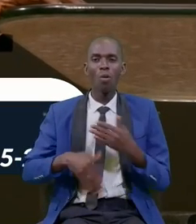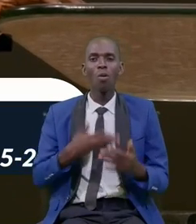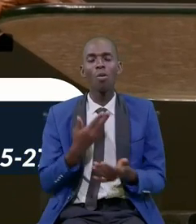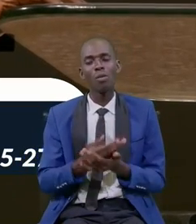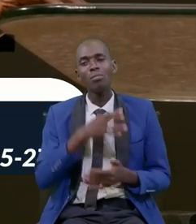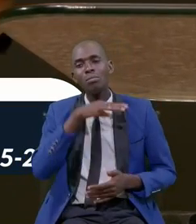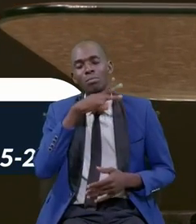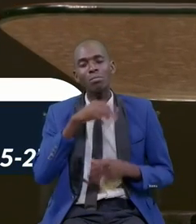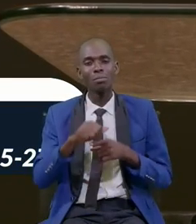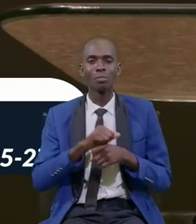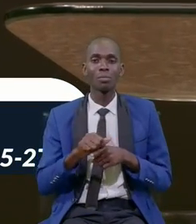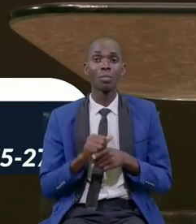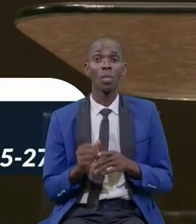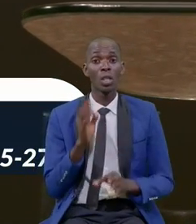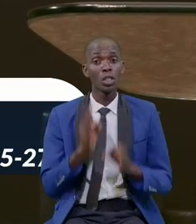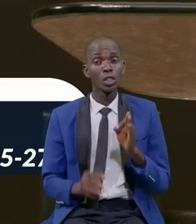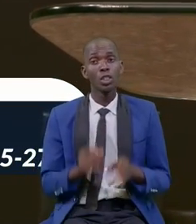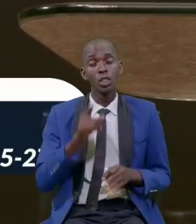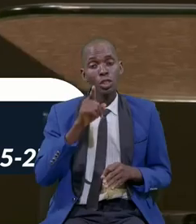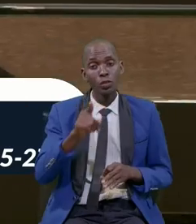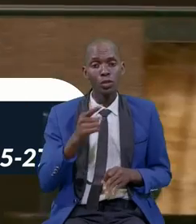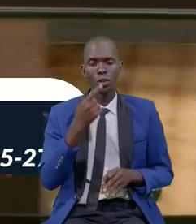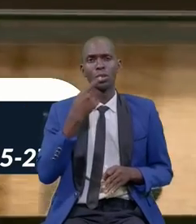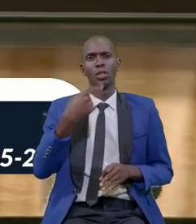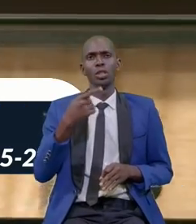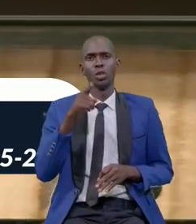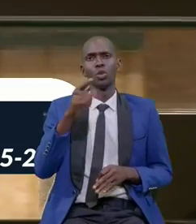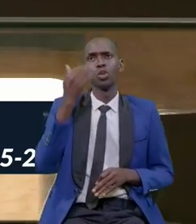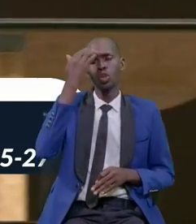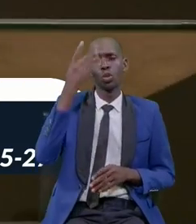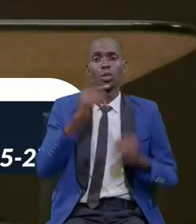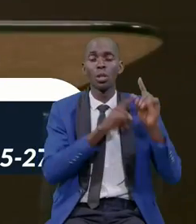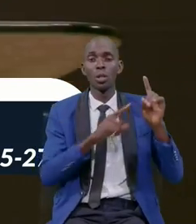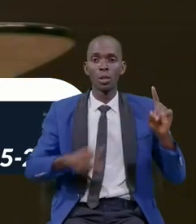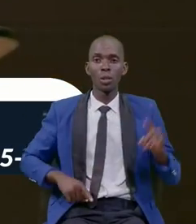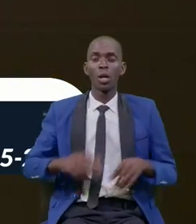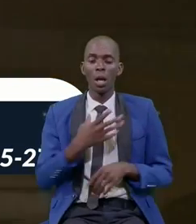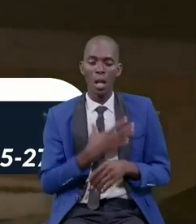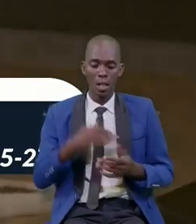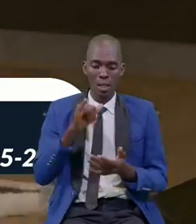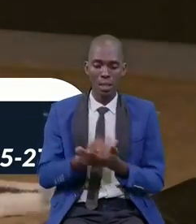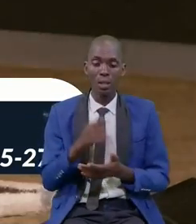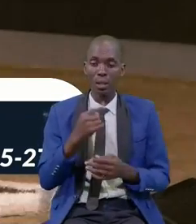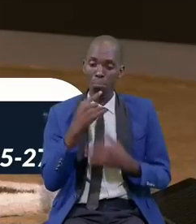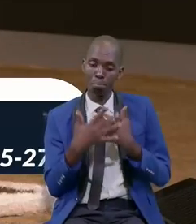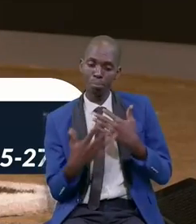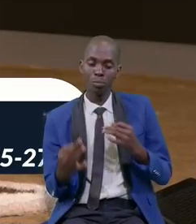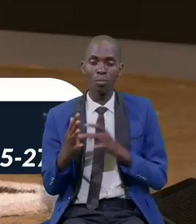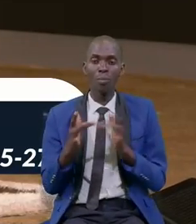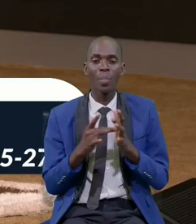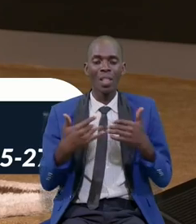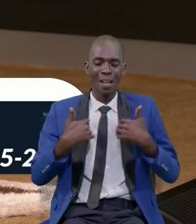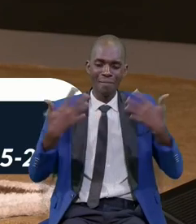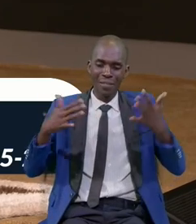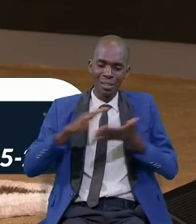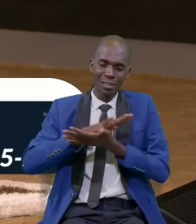rejetant toute souillure, si vous professez connaître le Seigneur, que le sang de Jésus vous a purifié,